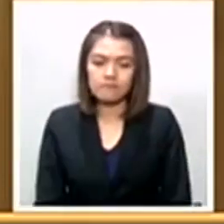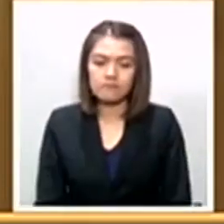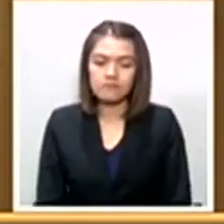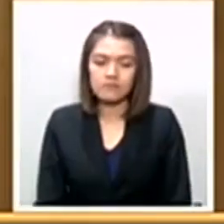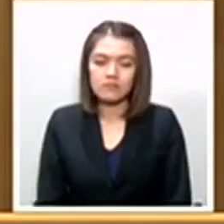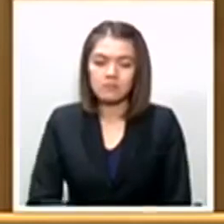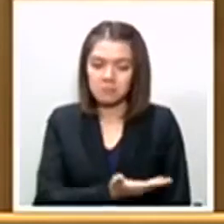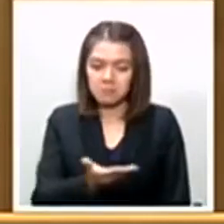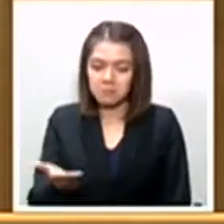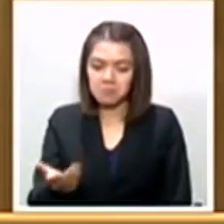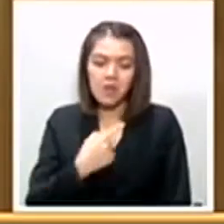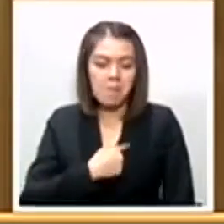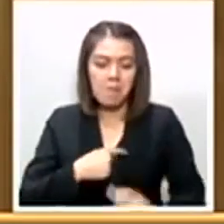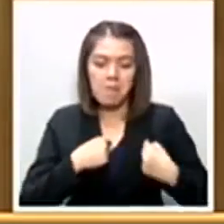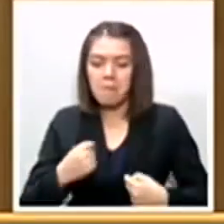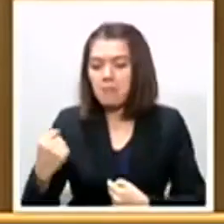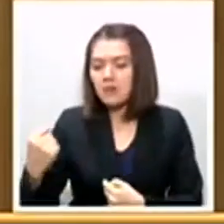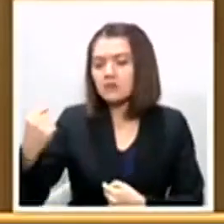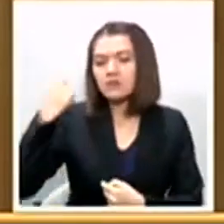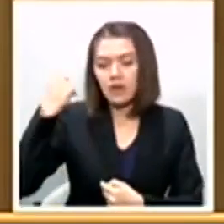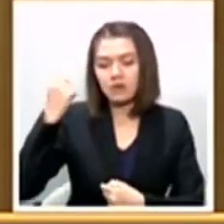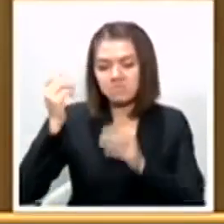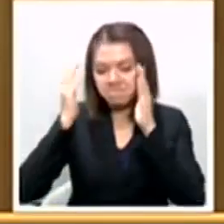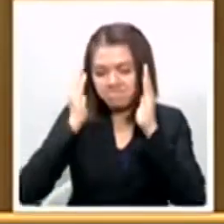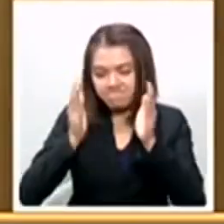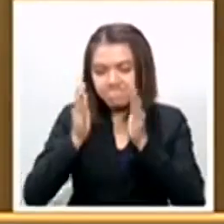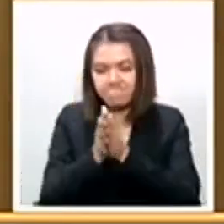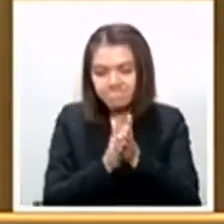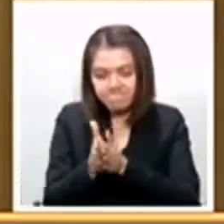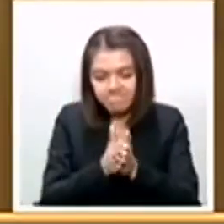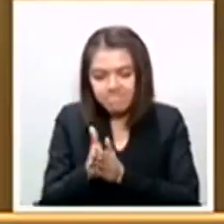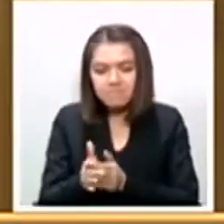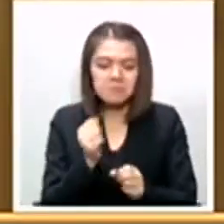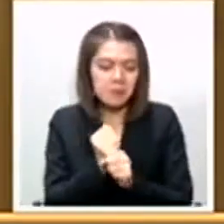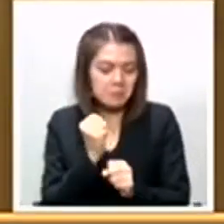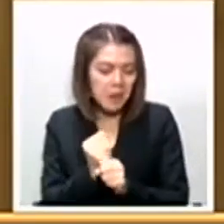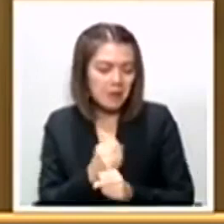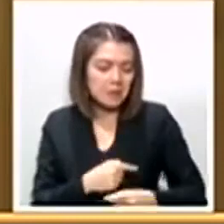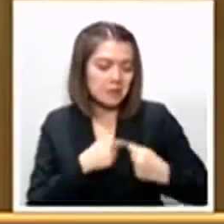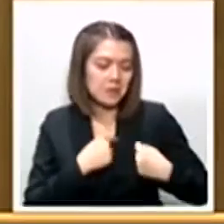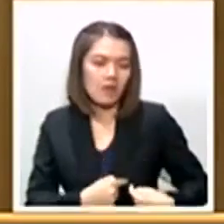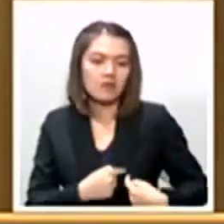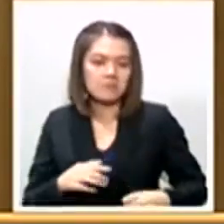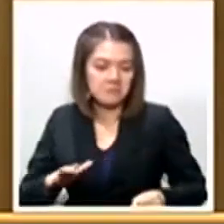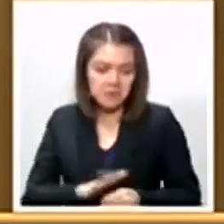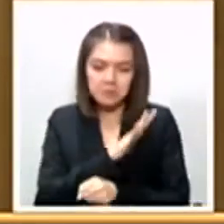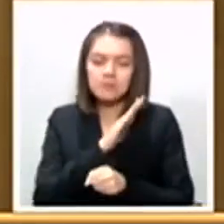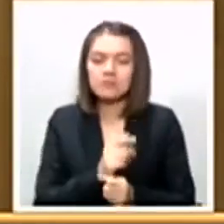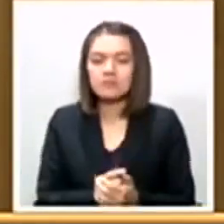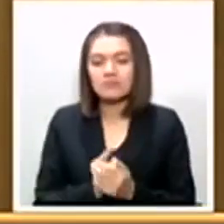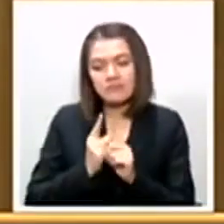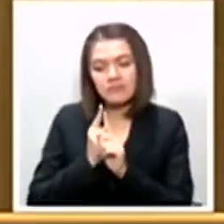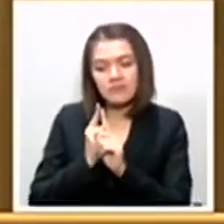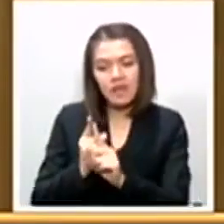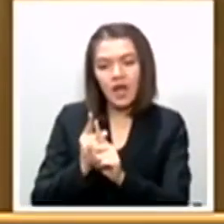ท่านมีความมั่นใจและความมุ่งมั่นที่จะปฏิบัติหน้าที่เพื่อให้ได้ต ตาม